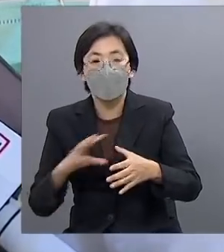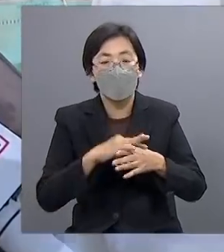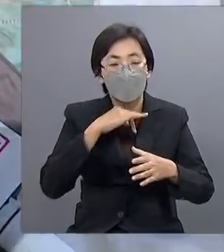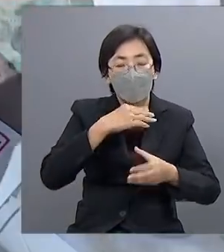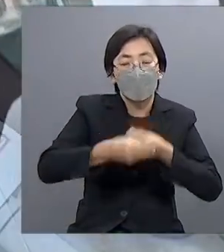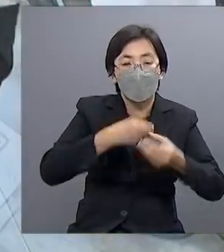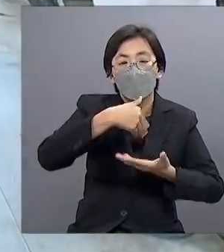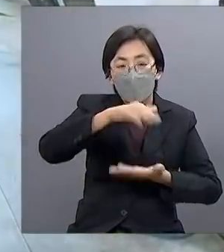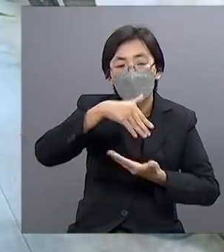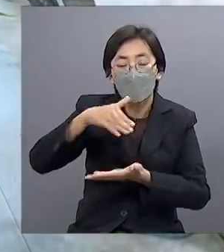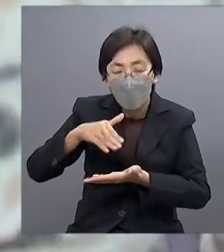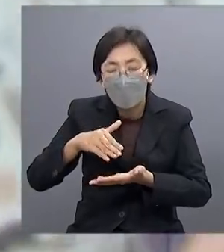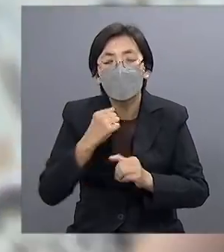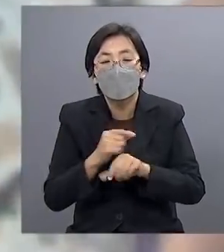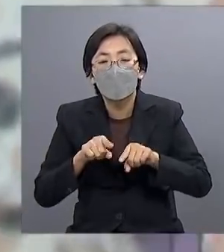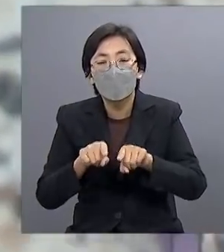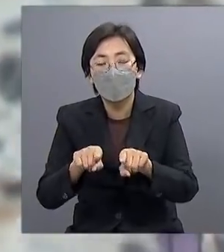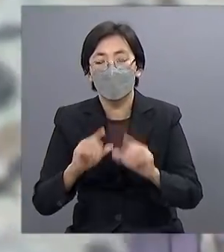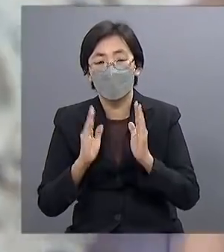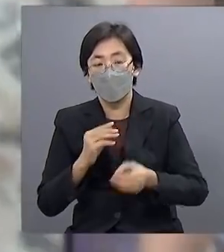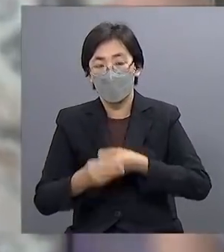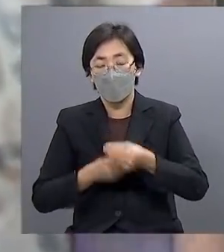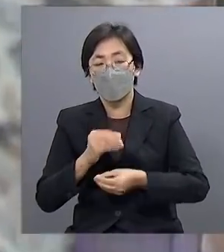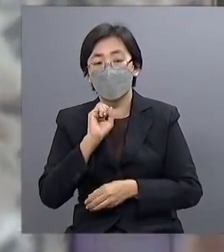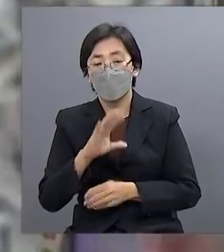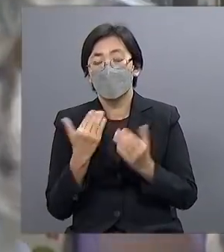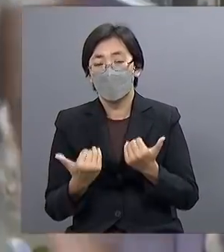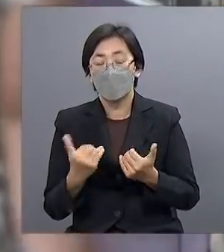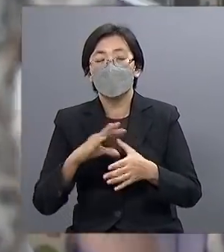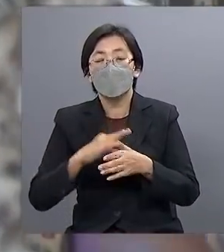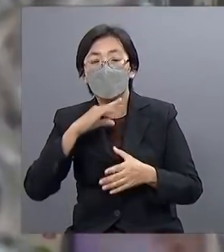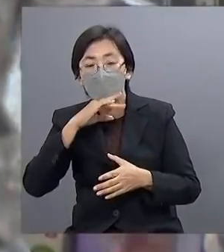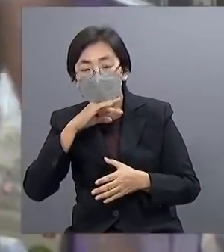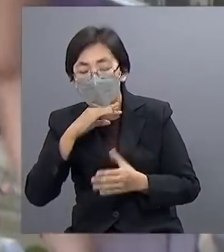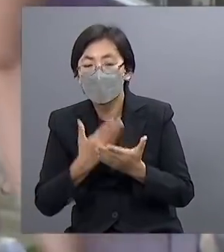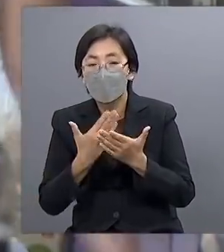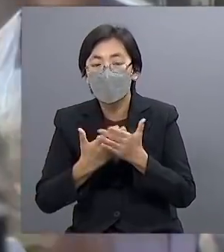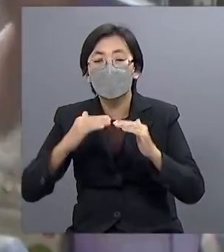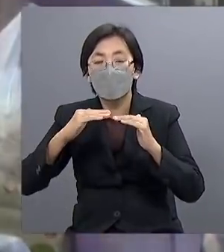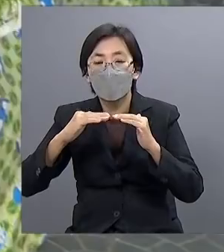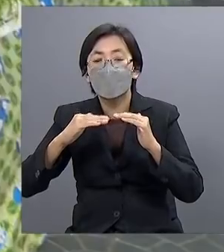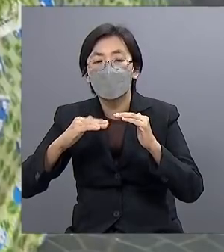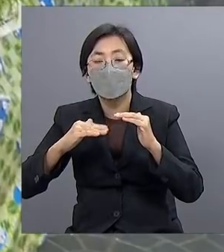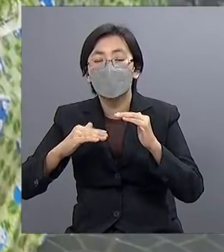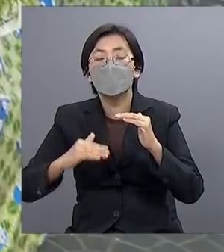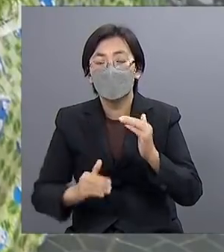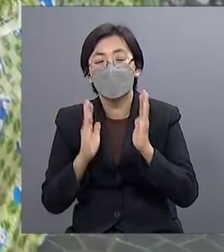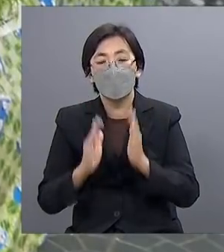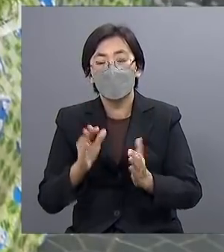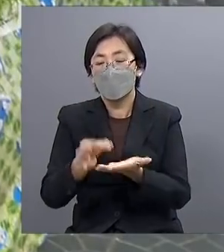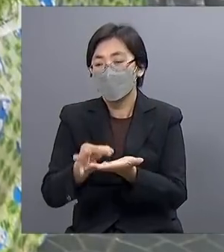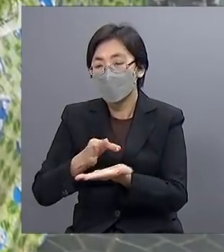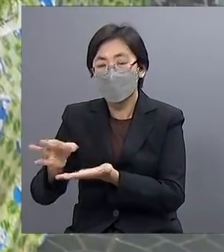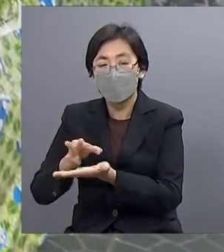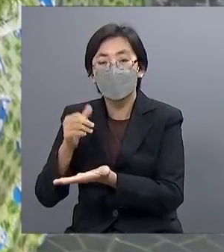ไปครับ พร้อมกับพ่อค้าแม่ค้าในตลาดนะคะที่บอกว่าตอนนี้ราคาสินค้าเริ่มทรงตัวแล้วก็ปรับลดลงผู้บริโภคซื้อง่ายขึ้นค่ะแต่ว่าไม่ได้